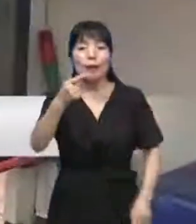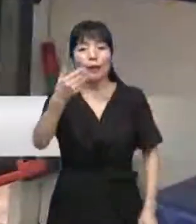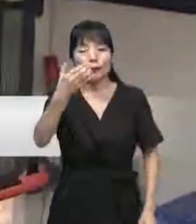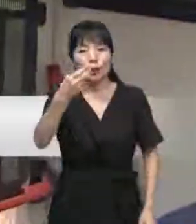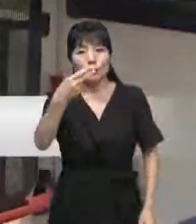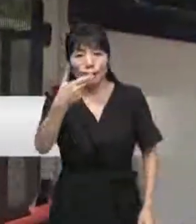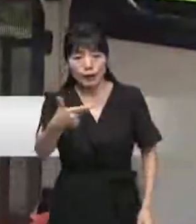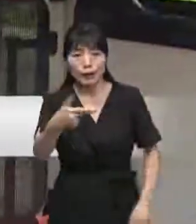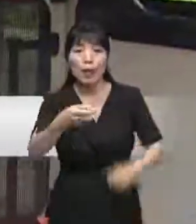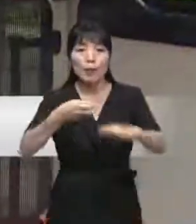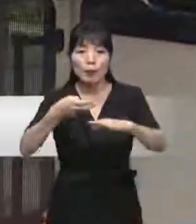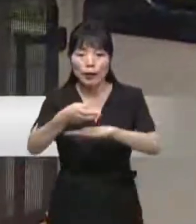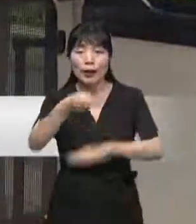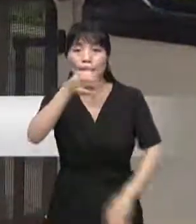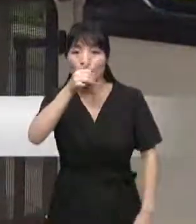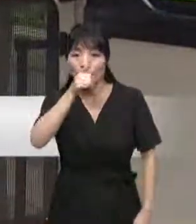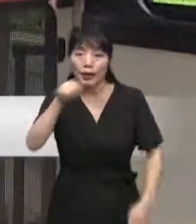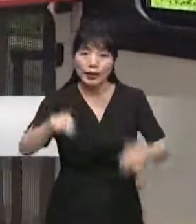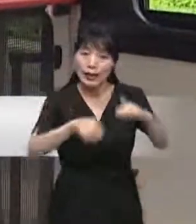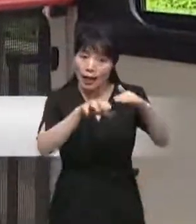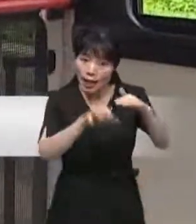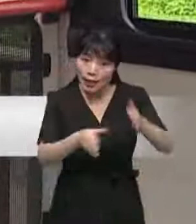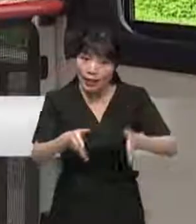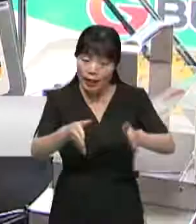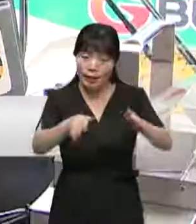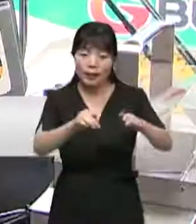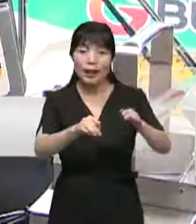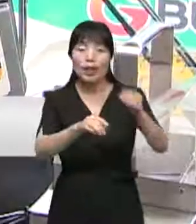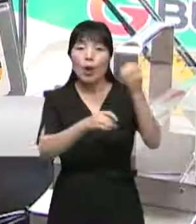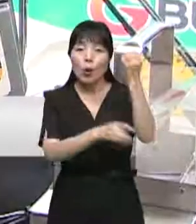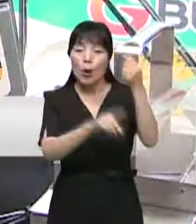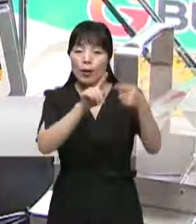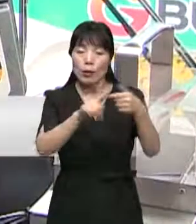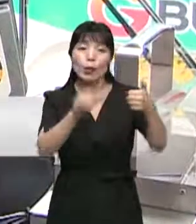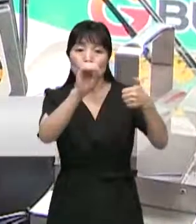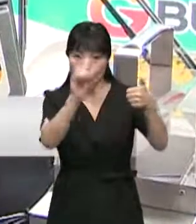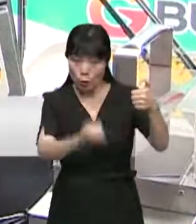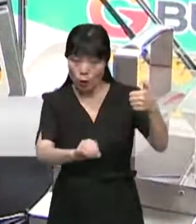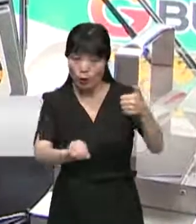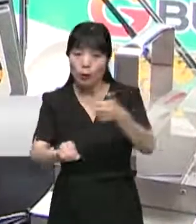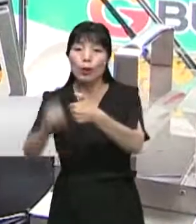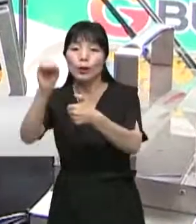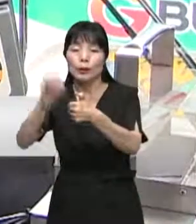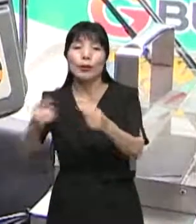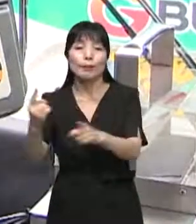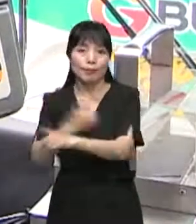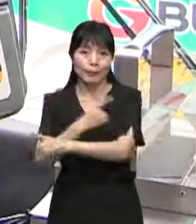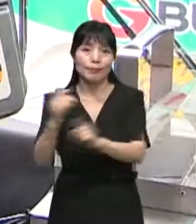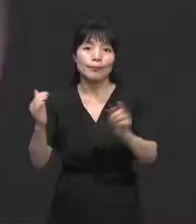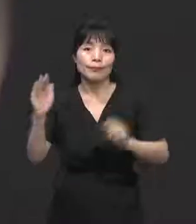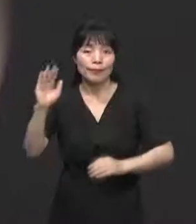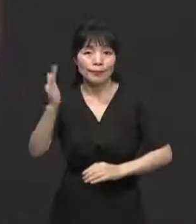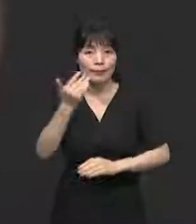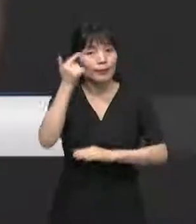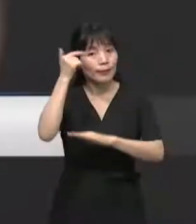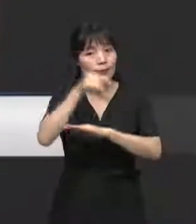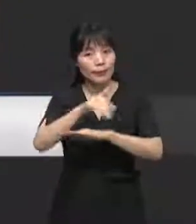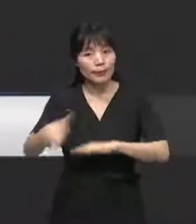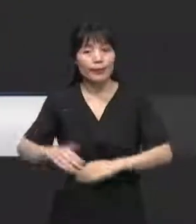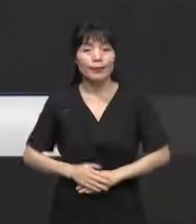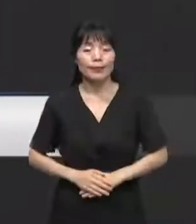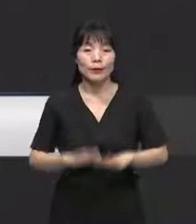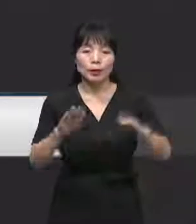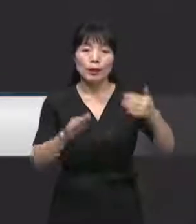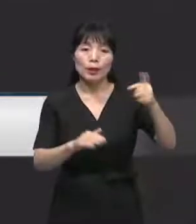노선의 시내버스가 운영 중인데 이 중 절반은 현행대로 유지되고 절반은 변경됩니다. 25개